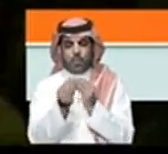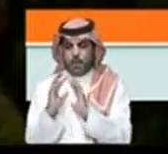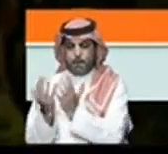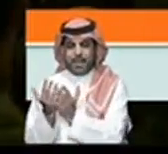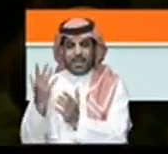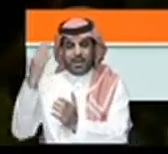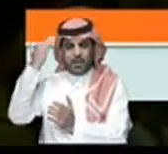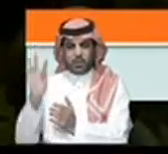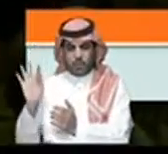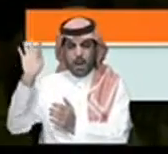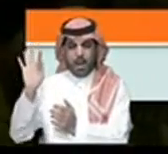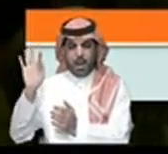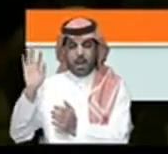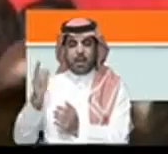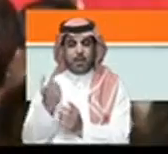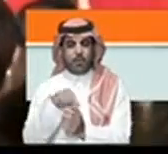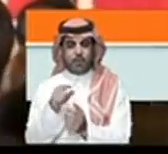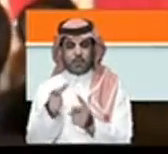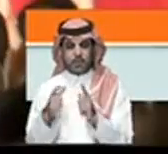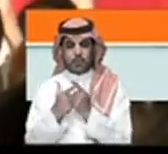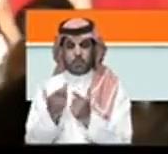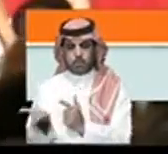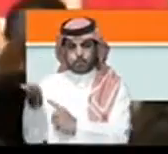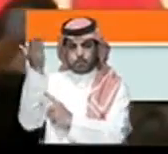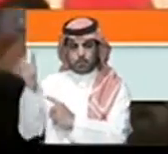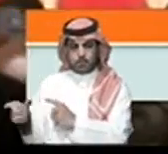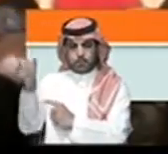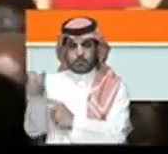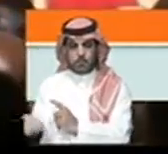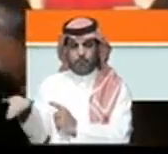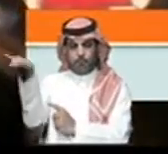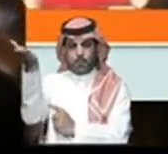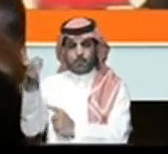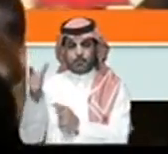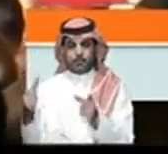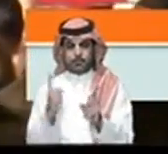الشماليه سيتشكل من دبلوماسيين بوزاره الخارجيه